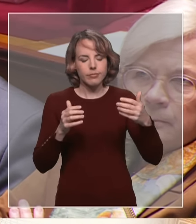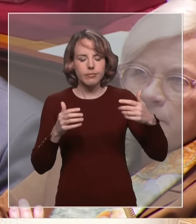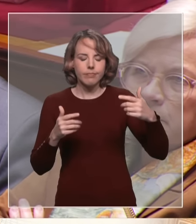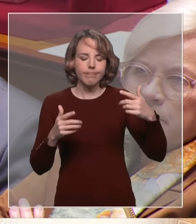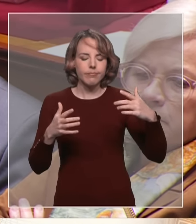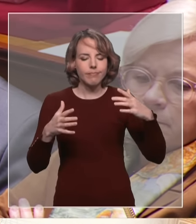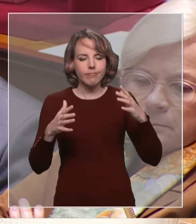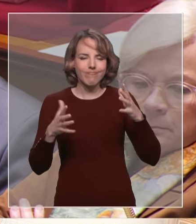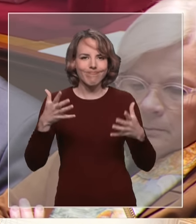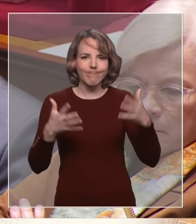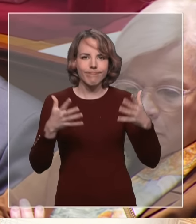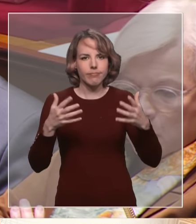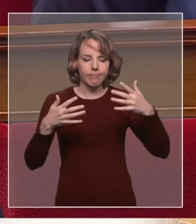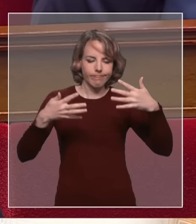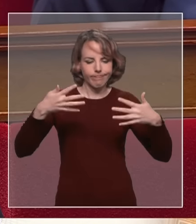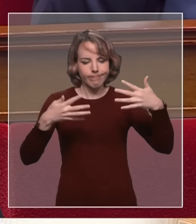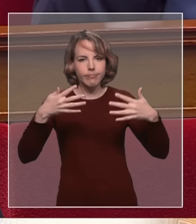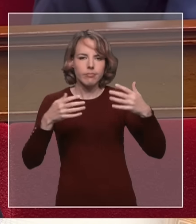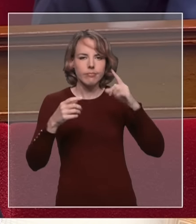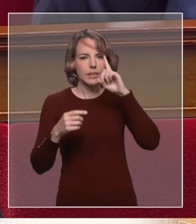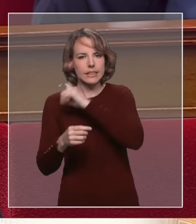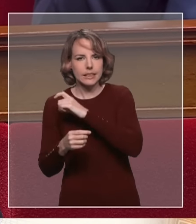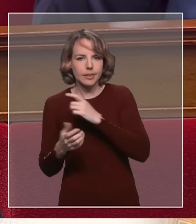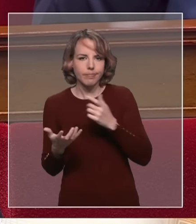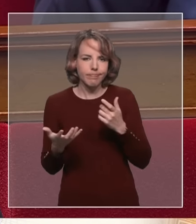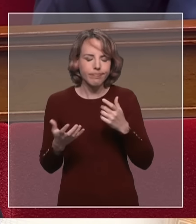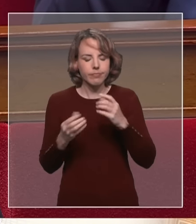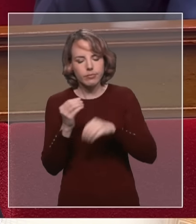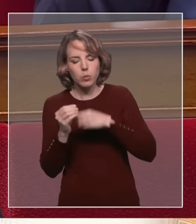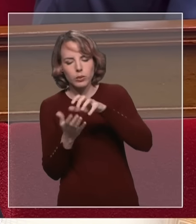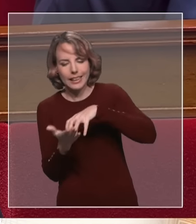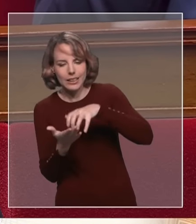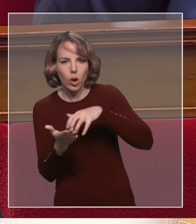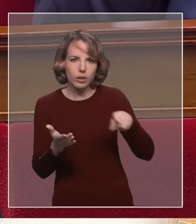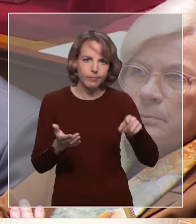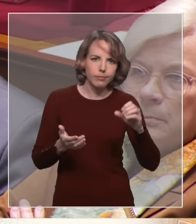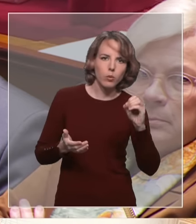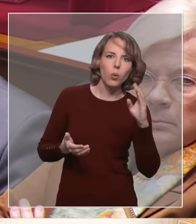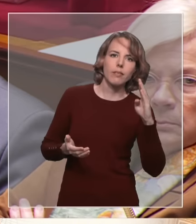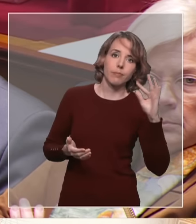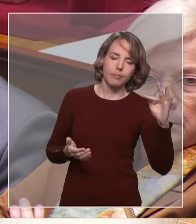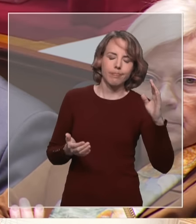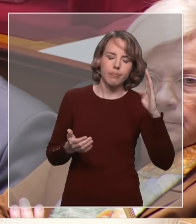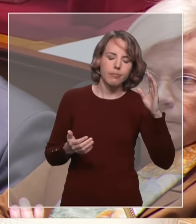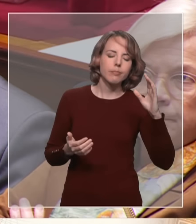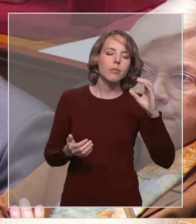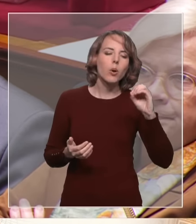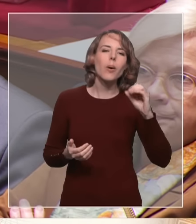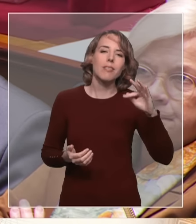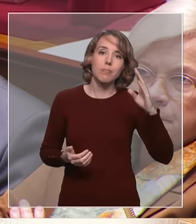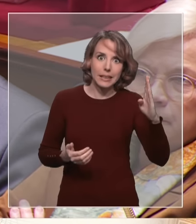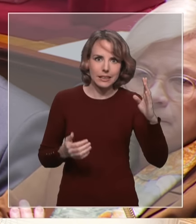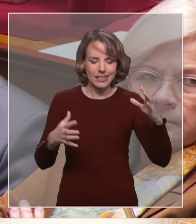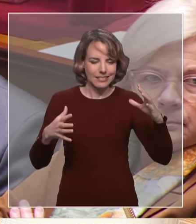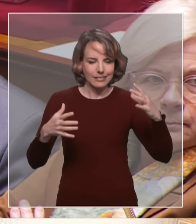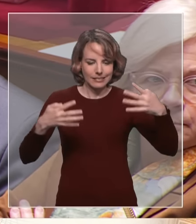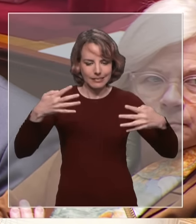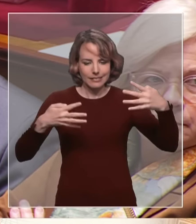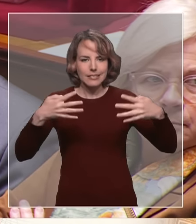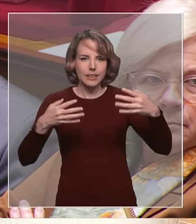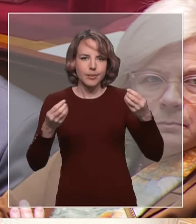le monde agricole. J'entends y répondre très précisément dans les semaines qui viennent parce que, j'en conviens, il y a un